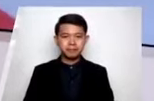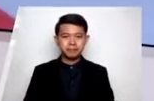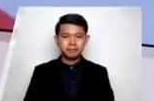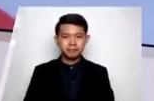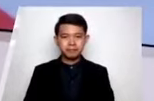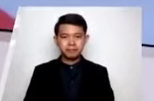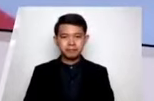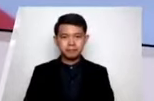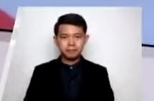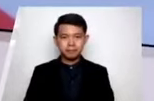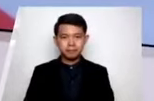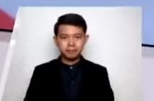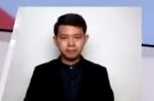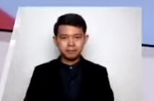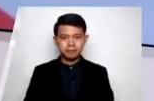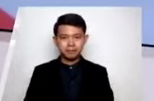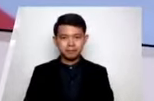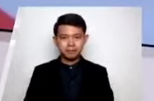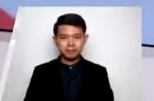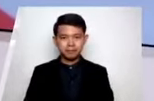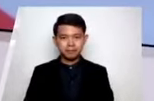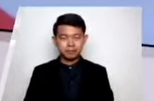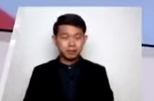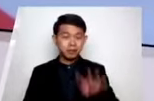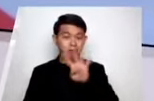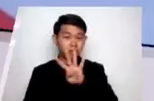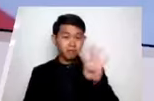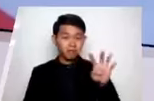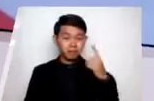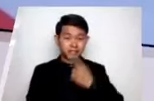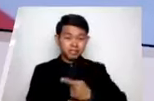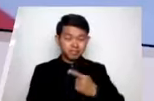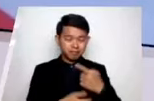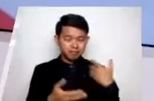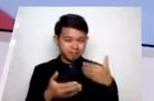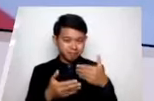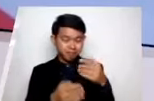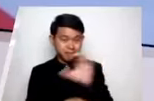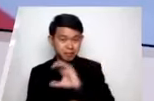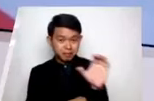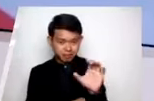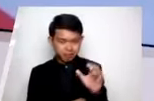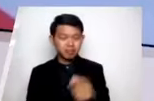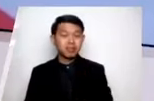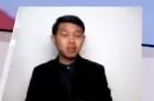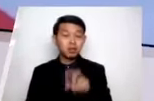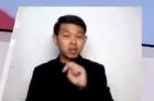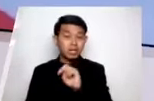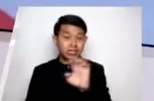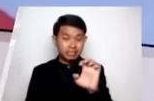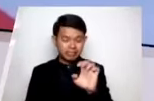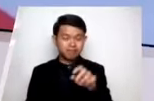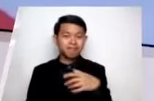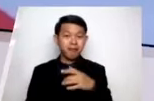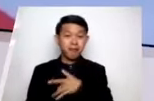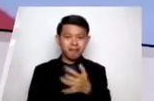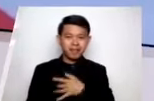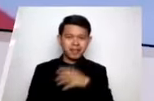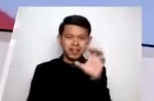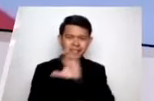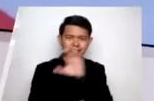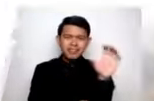44 days to go before Christmas sa Sagapan City, Nueva Ecija. Ramdam na ang Kapaskuhan matapos mailawan ang kanilang giant Christmas